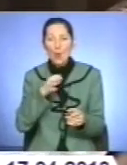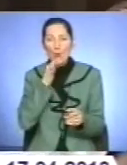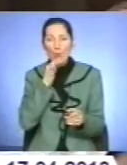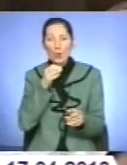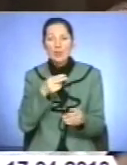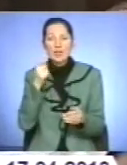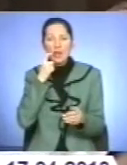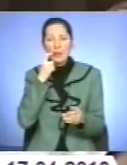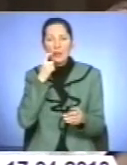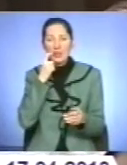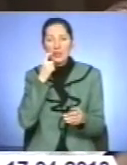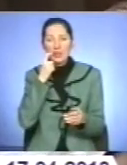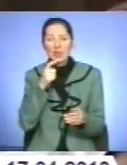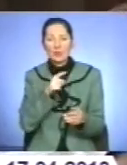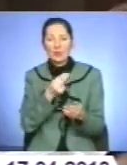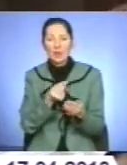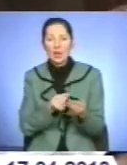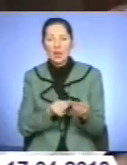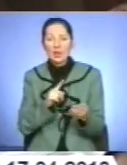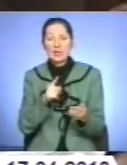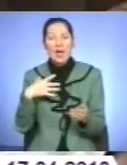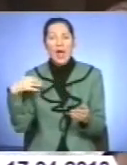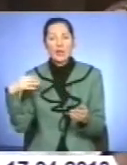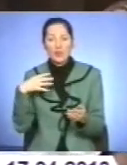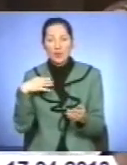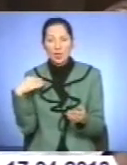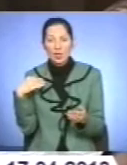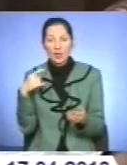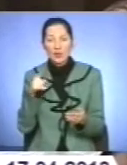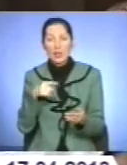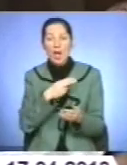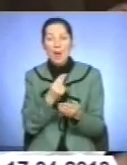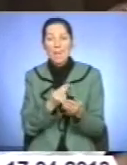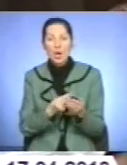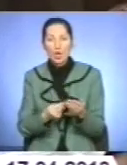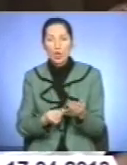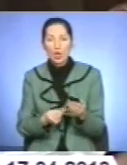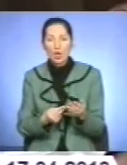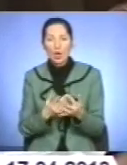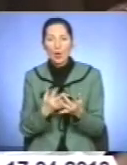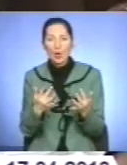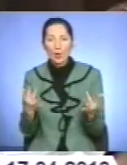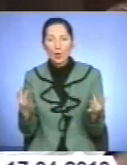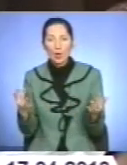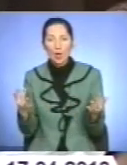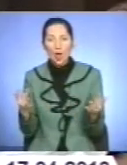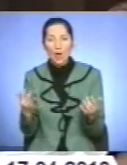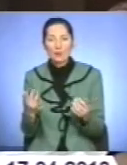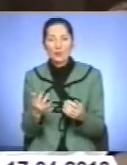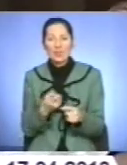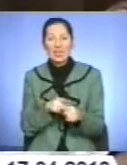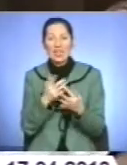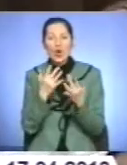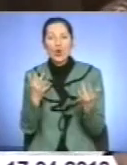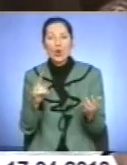писанки з Львівщини, їхні малюнки і та кольора. А які кольора у